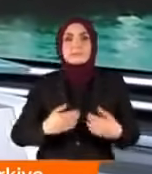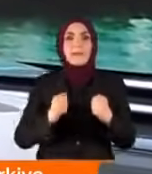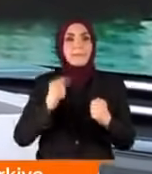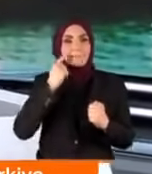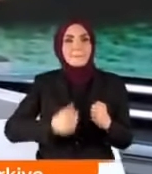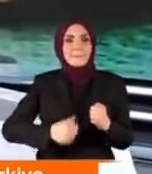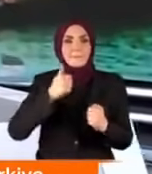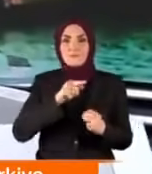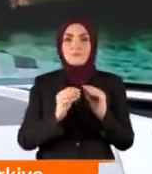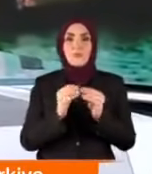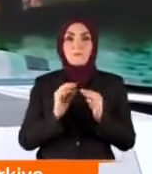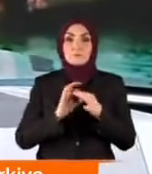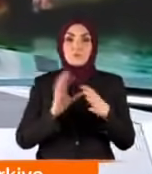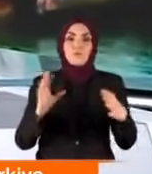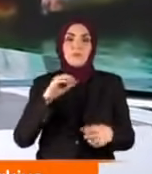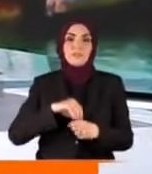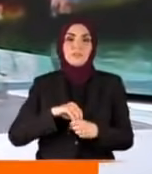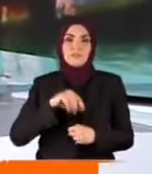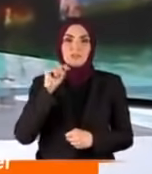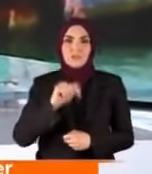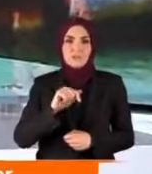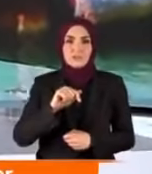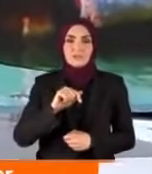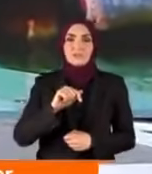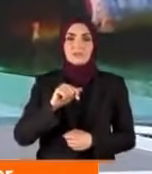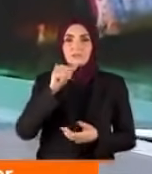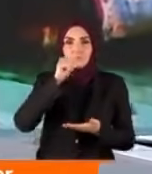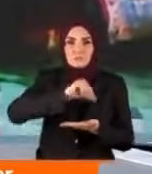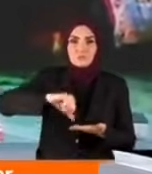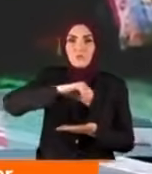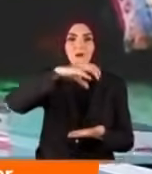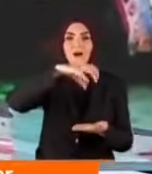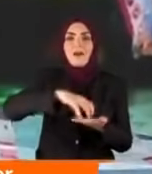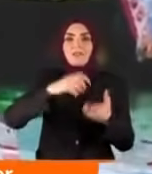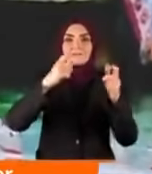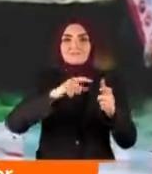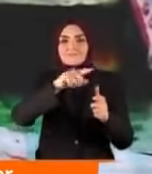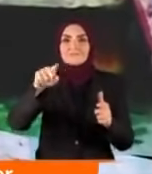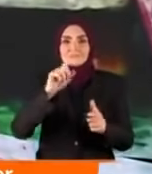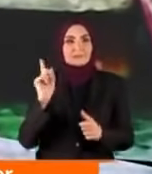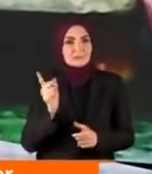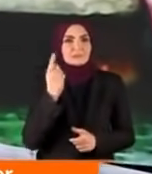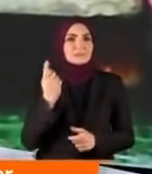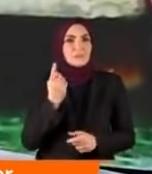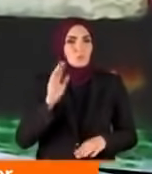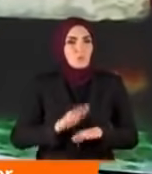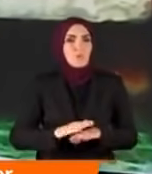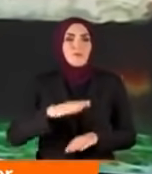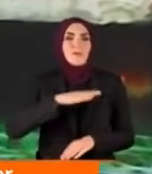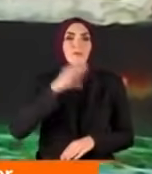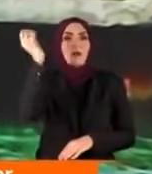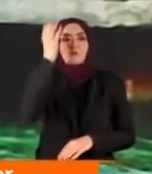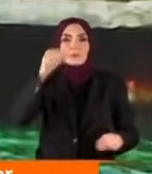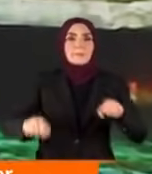geçmek için adalarda çok ilginç bir uygulama başlattı ve ambulans bisikletleri devreye soktu. Peki ambulans bisikletler